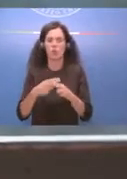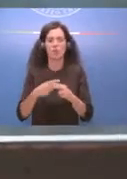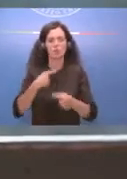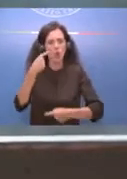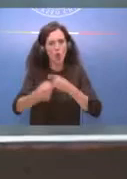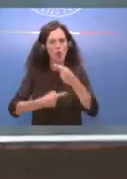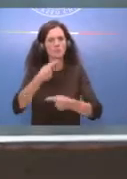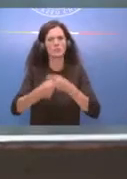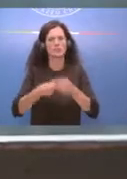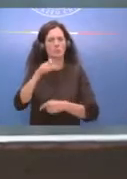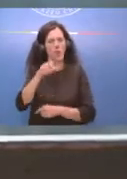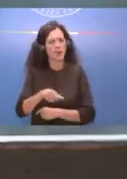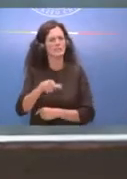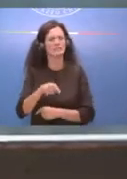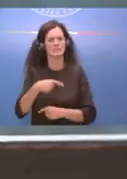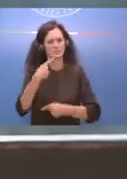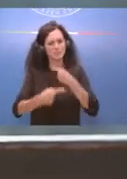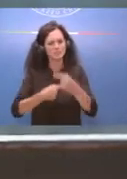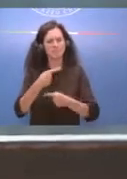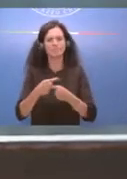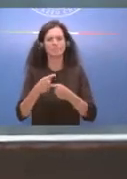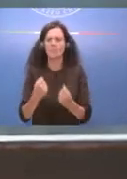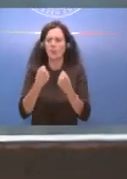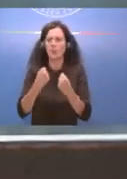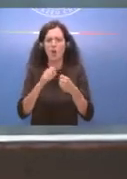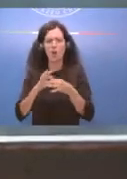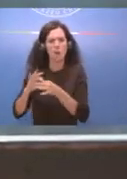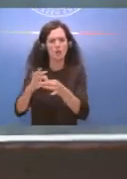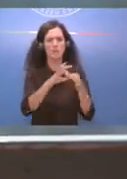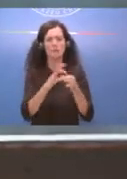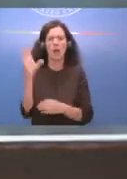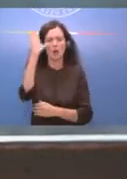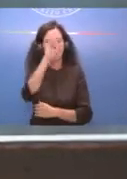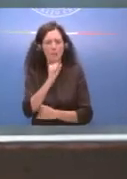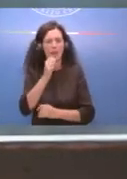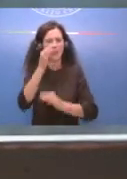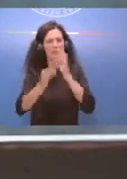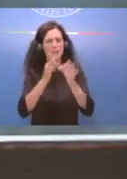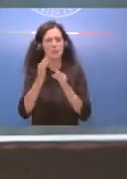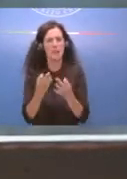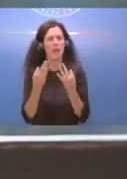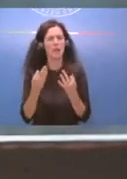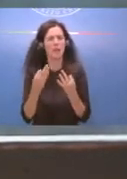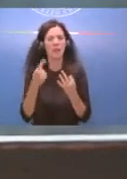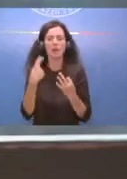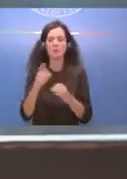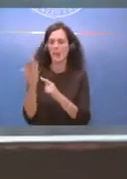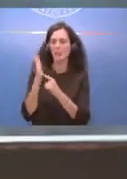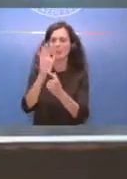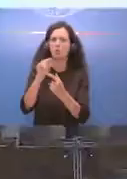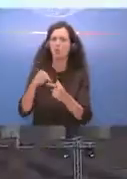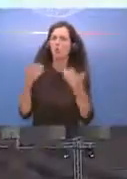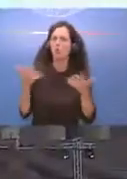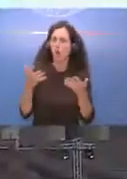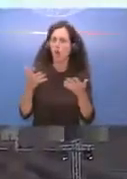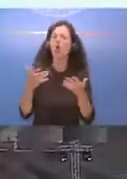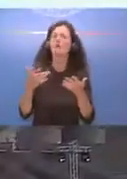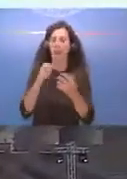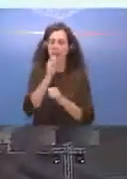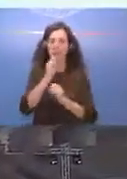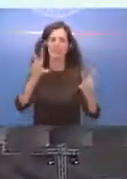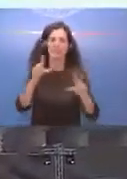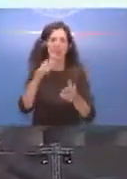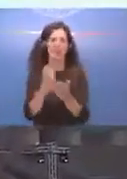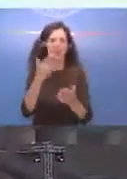sull'importanza dello sforzo ermeneutico atto a comprendere e spiegare in modo efficace ciò che viene esposto va tenuto conto